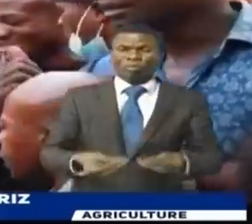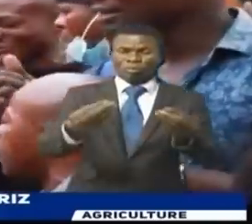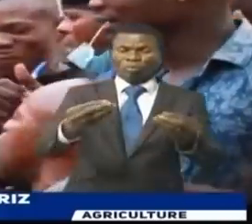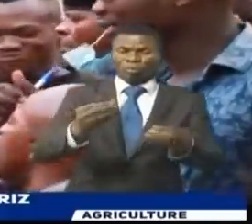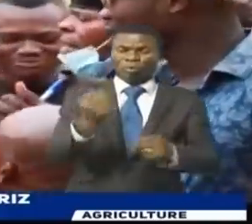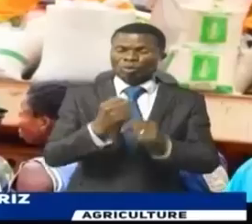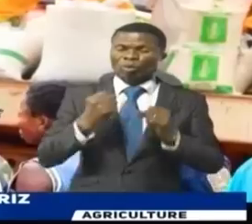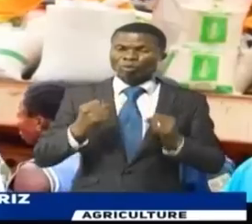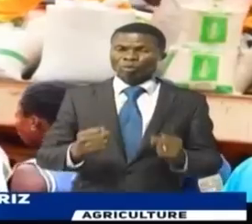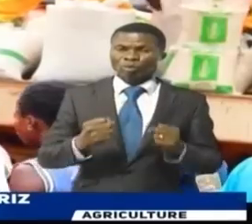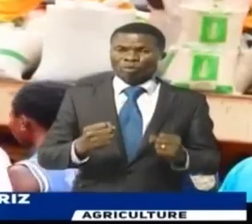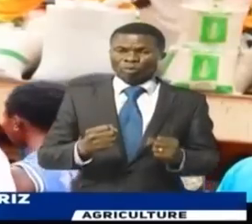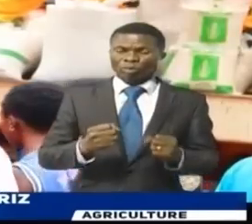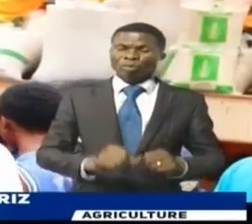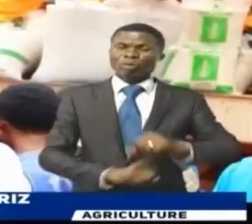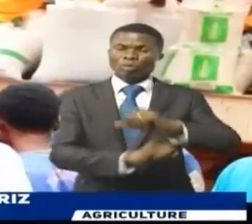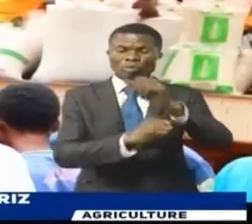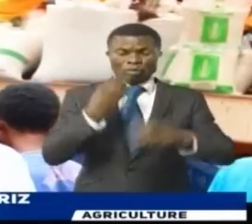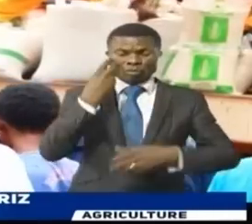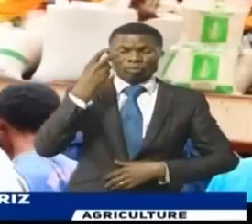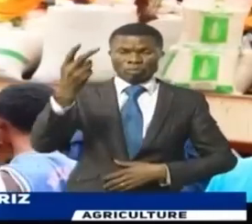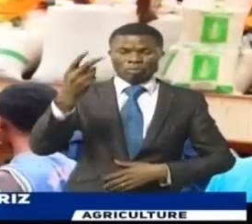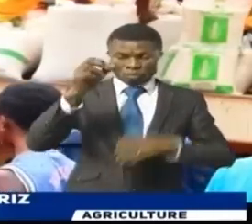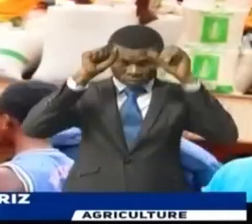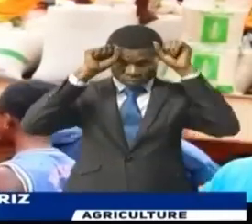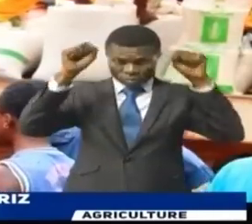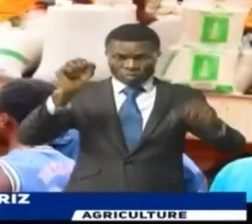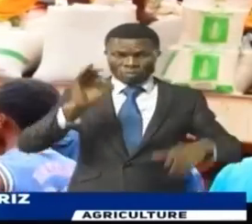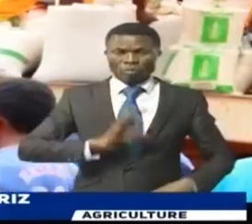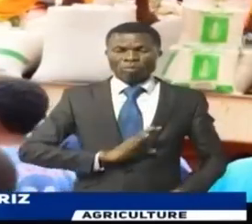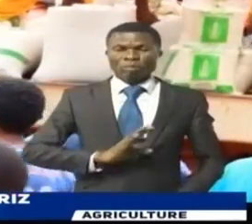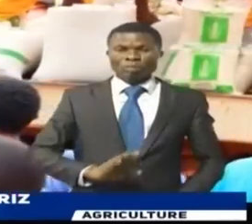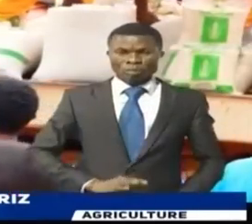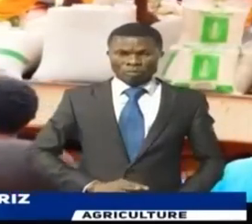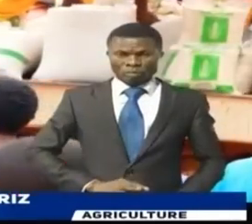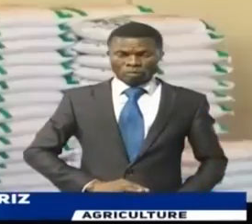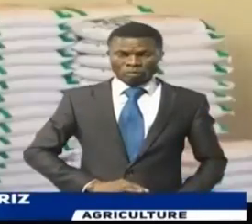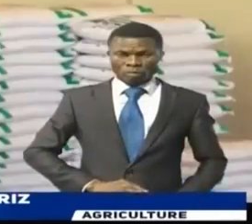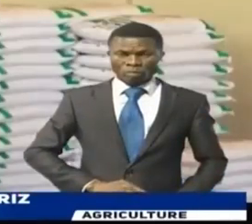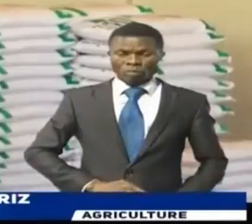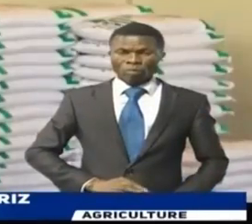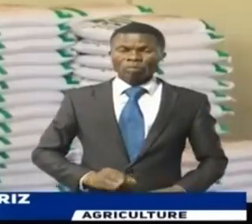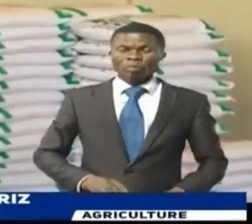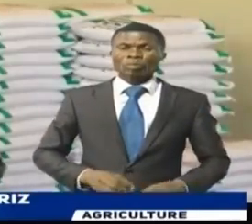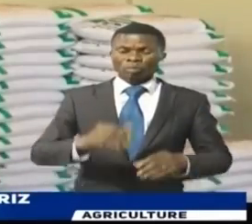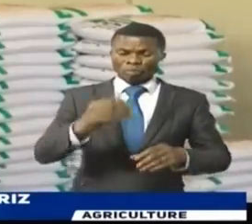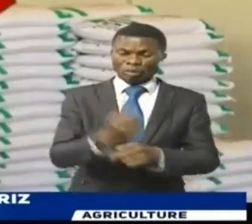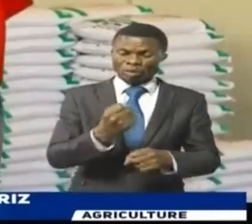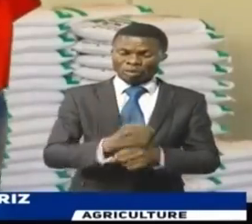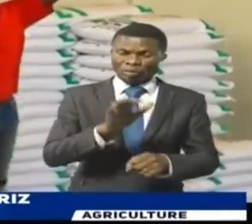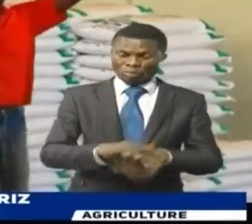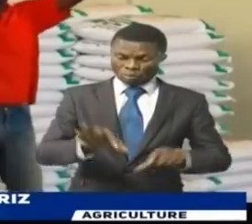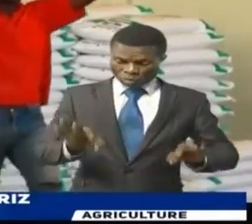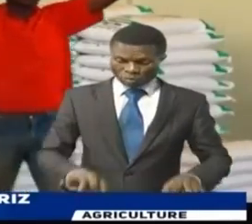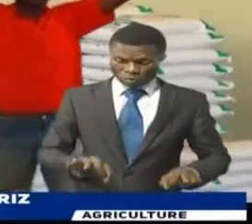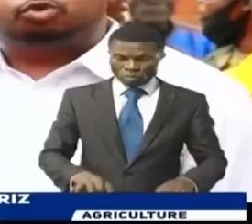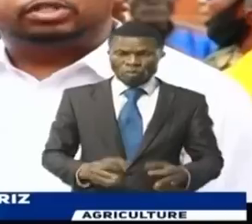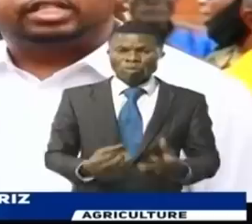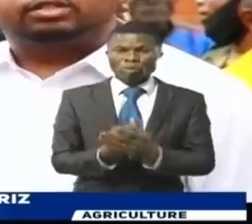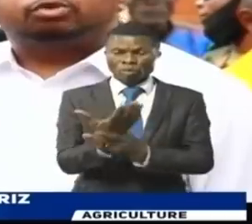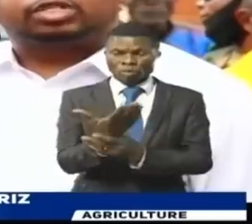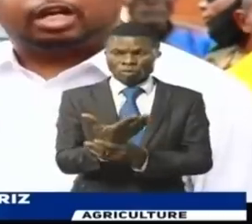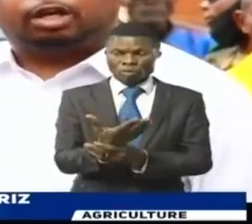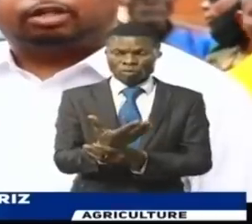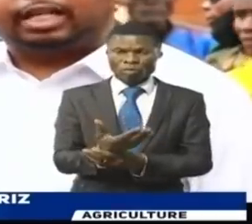batteries en marche pour accompagner la vision du président de la République, celle de la revanche du sol sur les sous-sols. Après